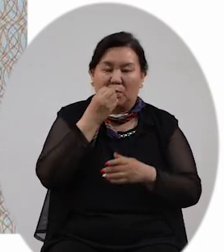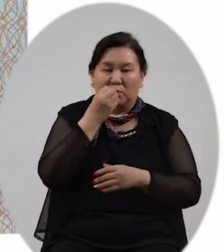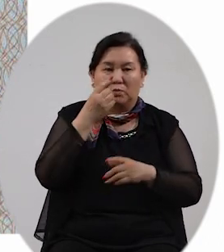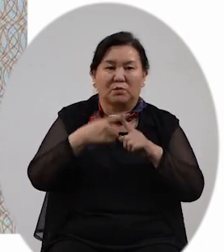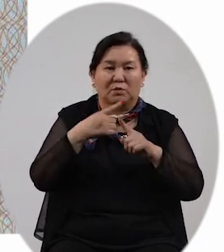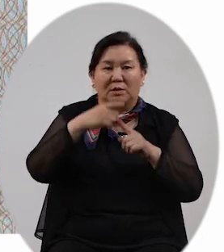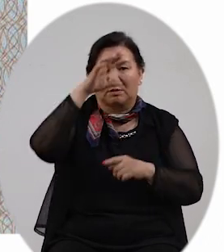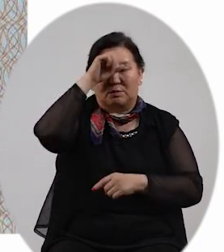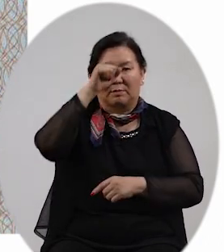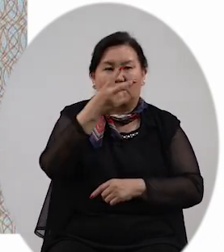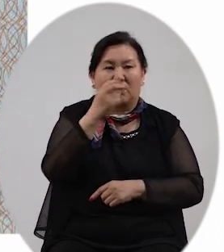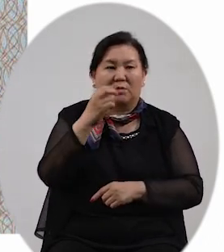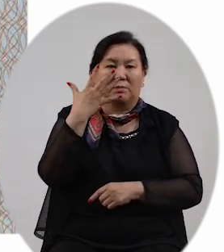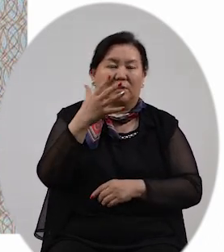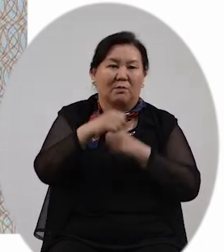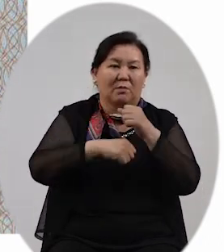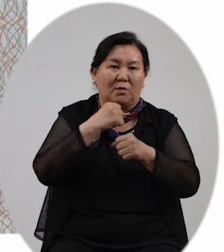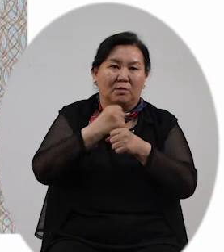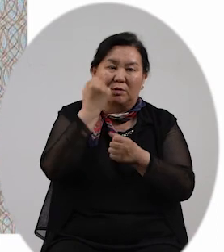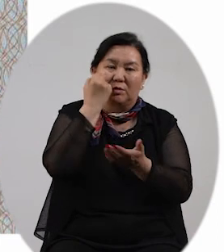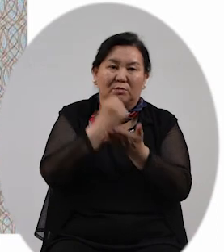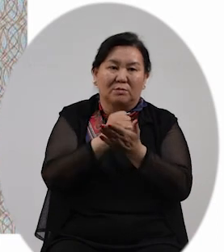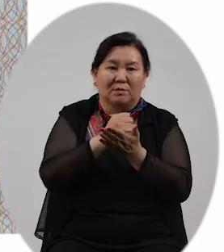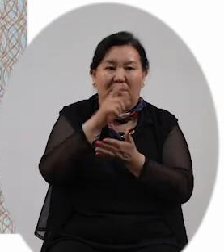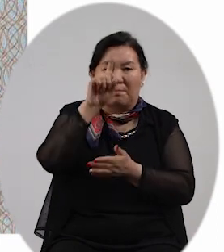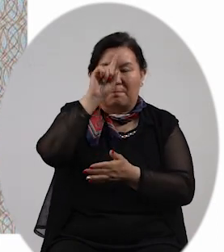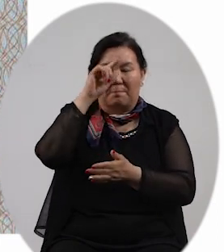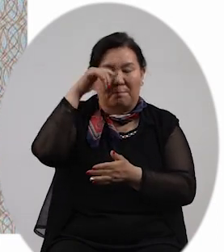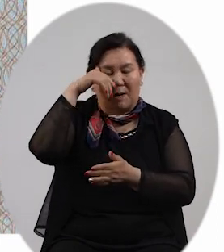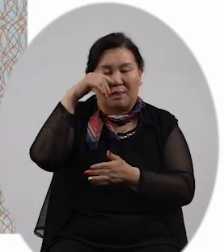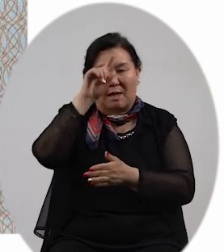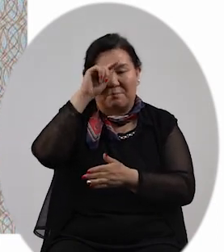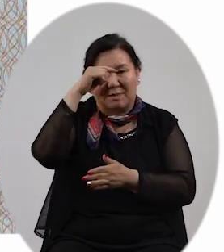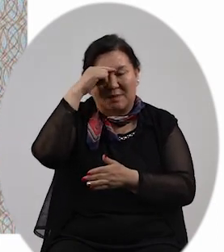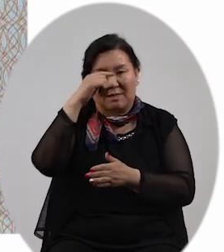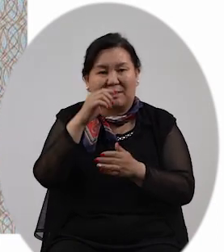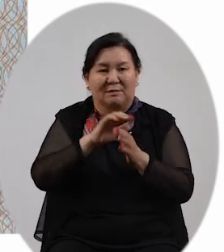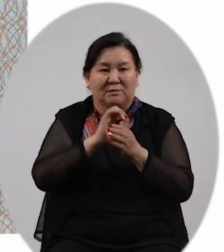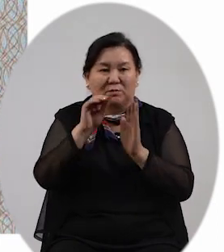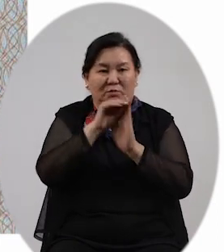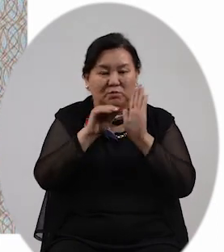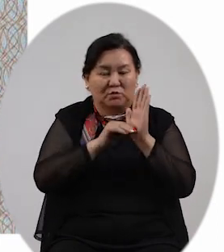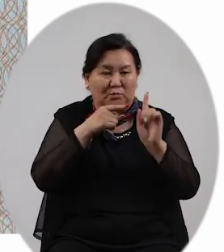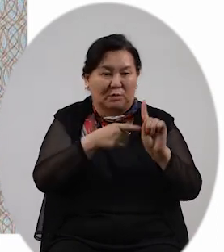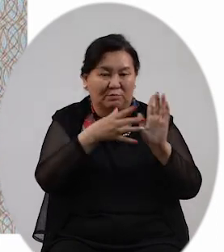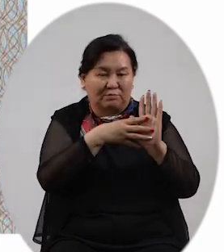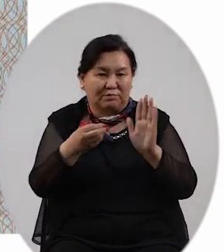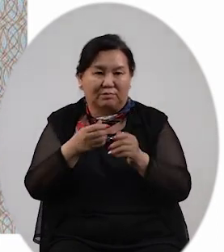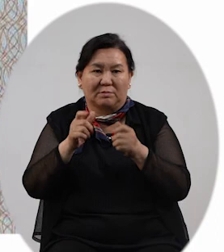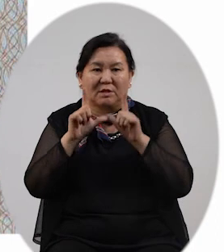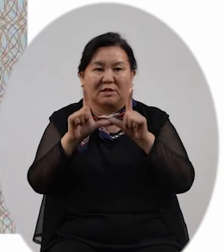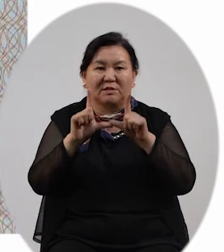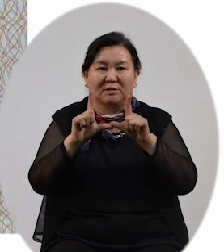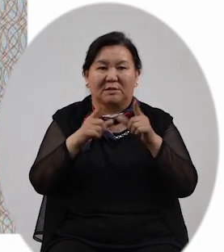сайтын 2005 оны тушаалаар мал эмнэлэг ариун цэвэр гарал үүслийн гэрчлэгээ түүний хэрэгжүүлэх журмаар бол зохицуулагдчихэдэг. За гэрчлэгийг